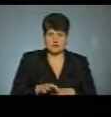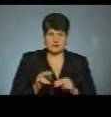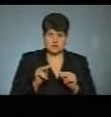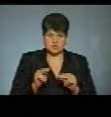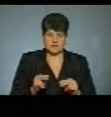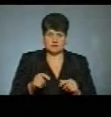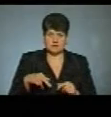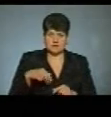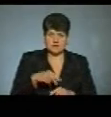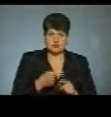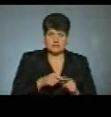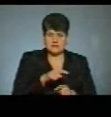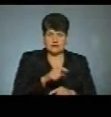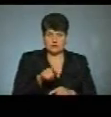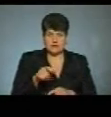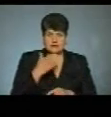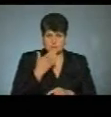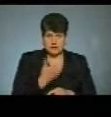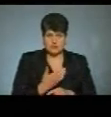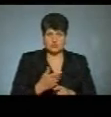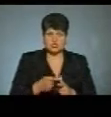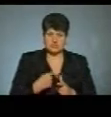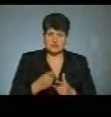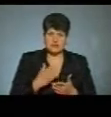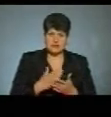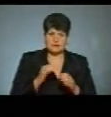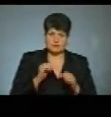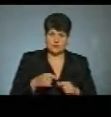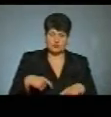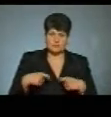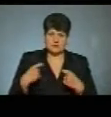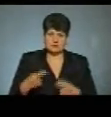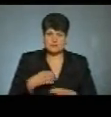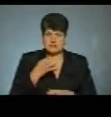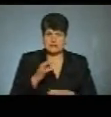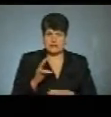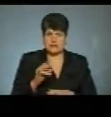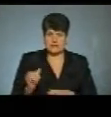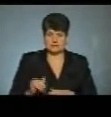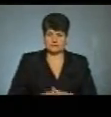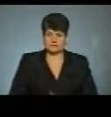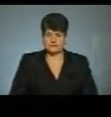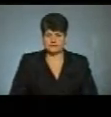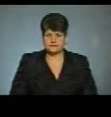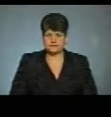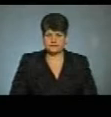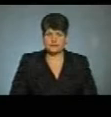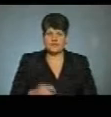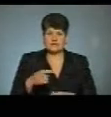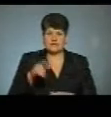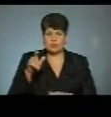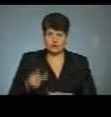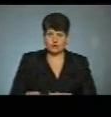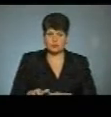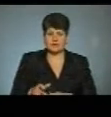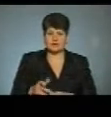я прямо підійшла до цих людей запитатися, чи я маю можливість надалі бігати. Мені сказали ні. Тернополянин Олександр Слюсарчук на